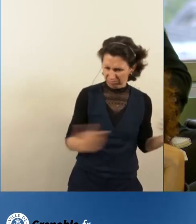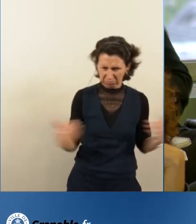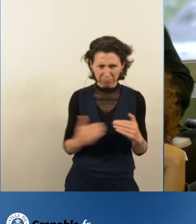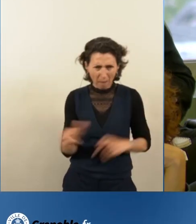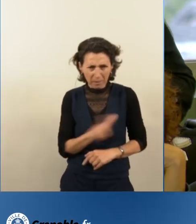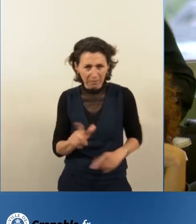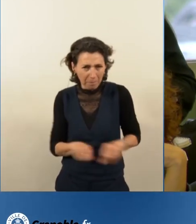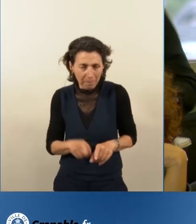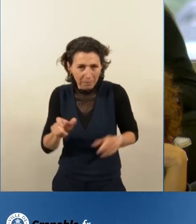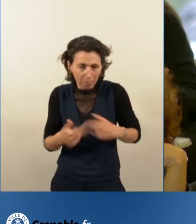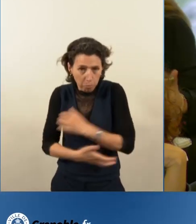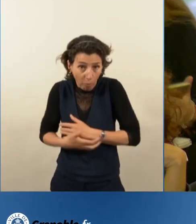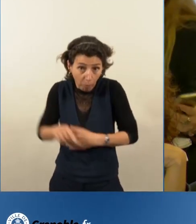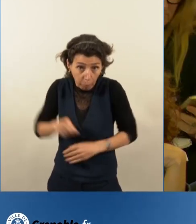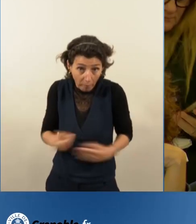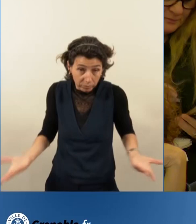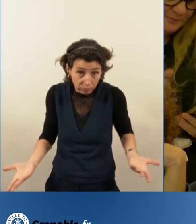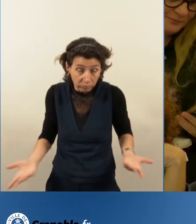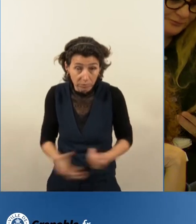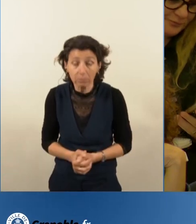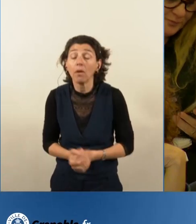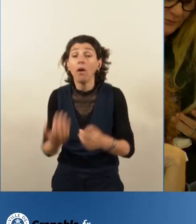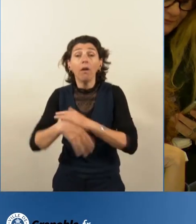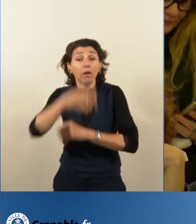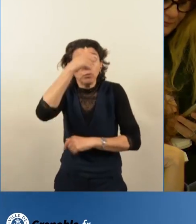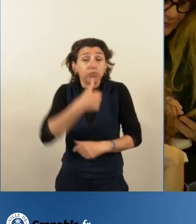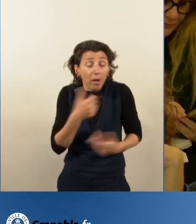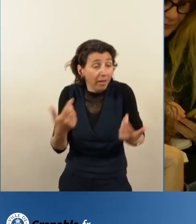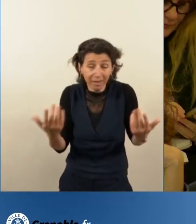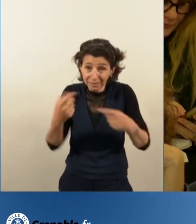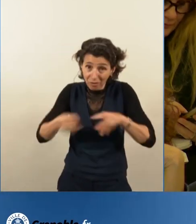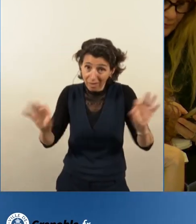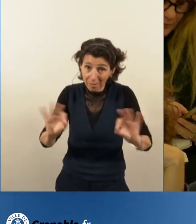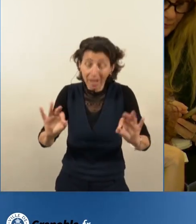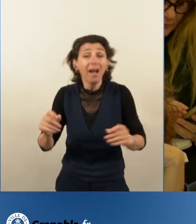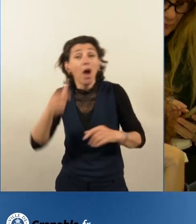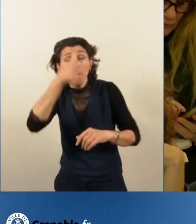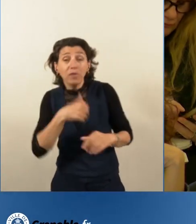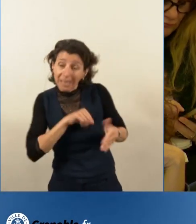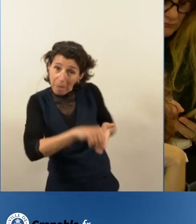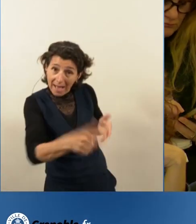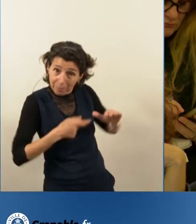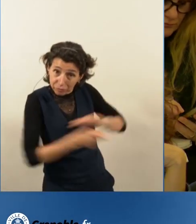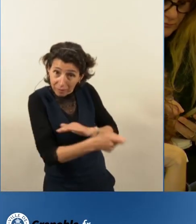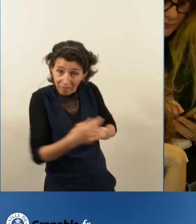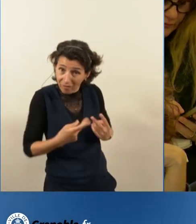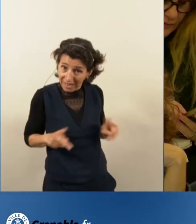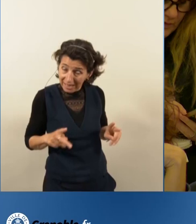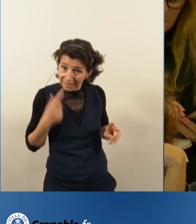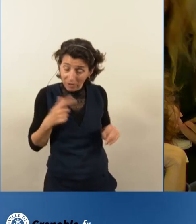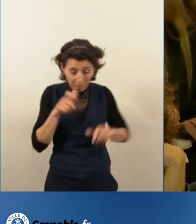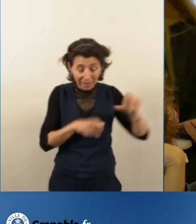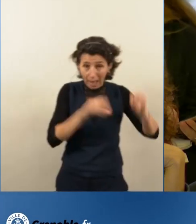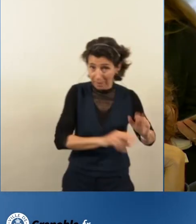du musée en revanche il n'y a pas de différence or le musée est subventionné essentiellement par la ville autrement dit ce sont les grenoblois qui payent pour les métropolitains